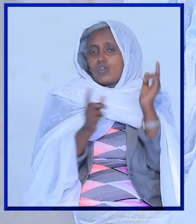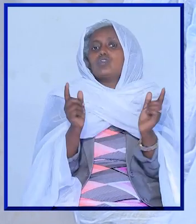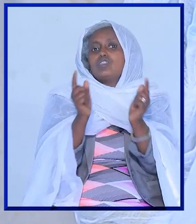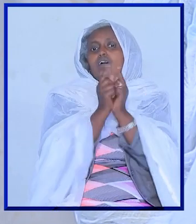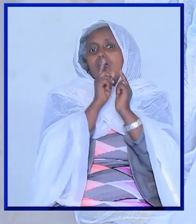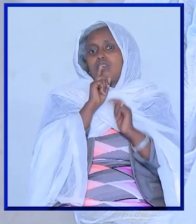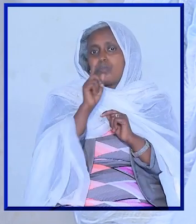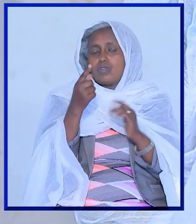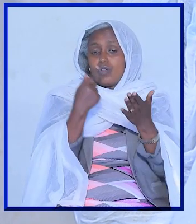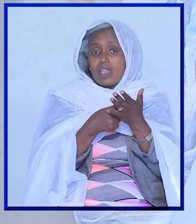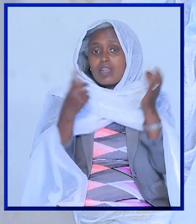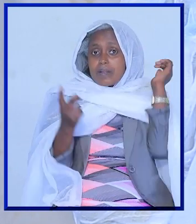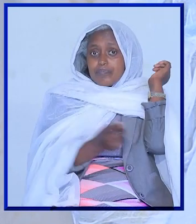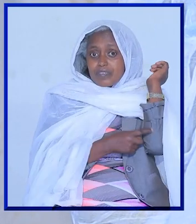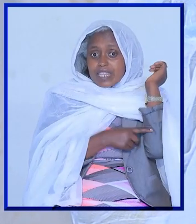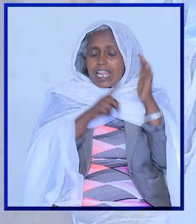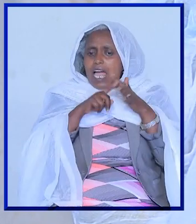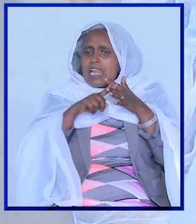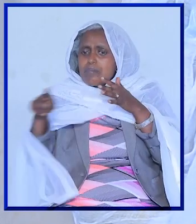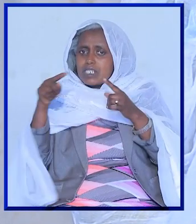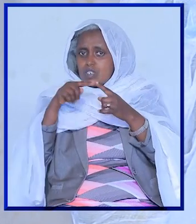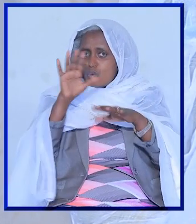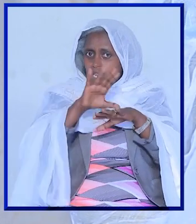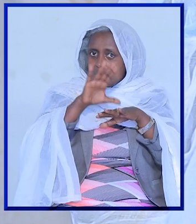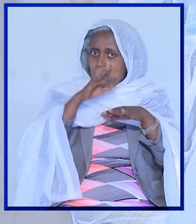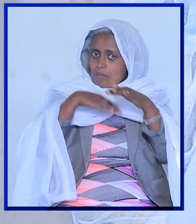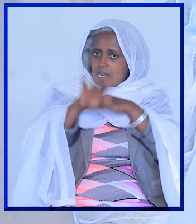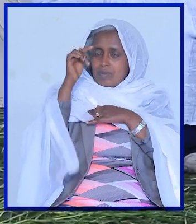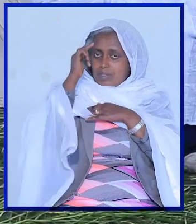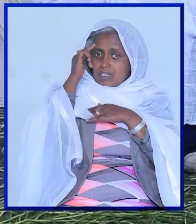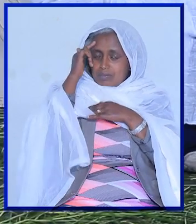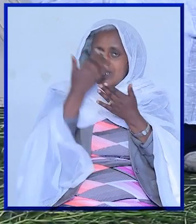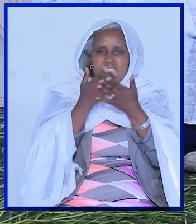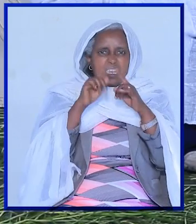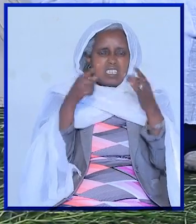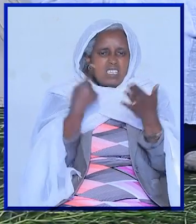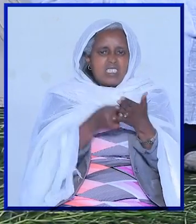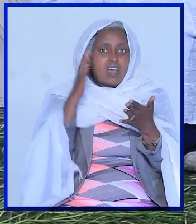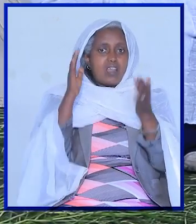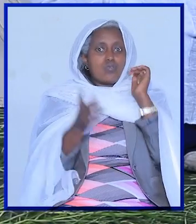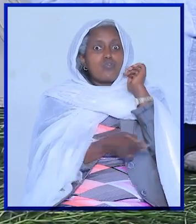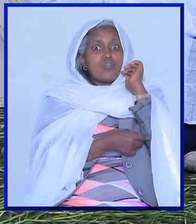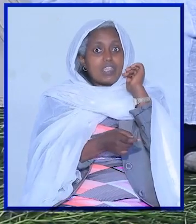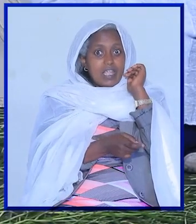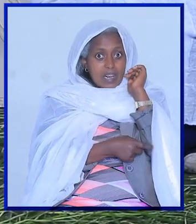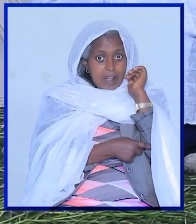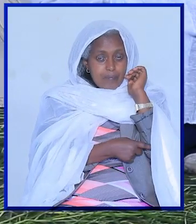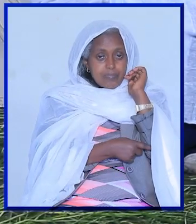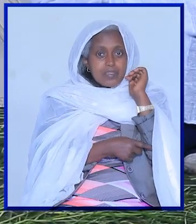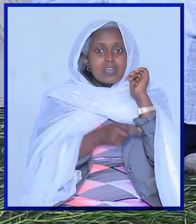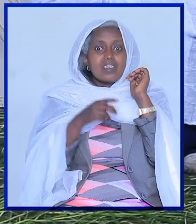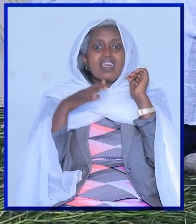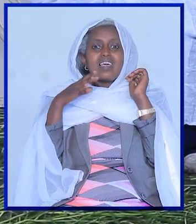ነው። ያንን ፈተና ለመሸሽ ወደ ገዳም አስባለች። ነገር ግን ይህ አይነቱ ፈተና